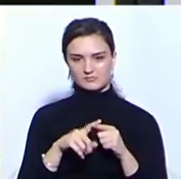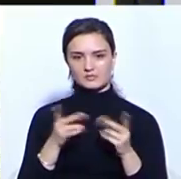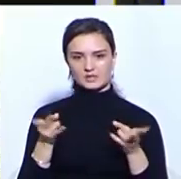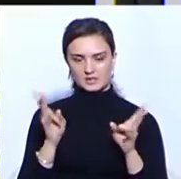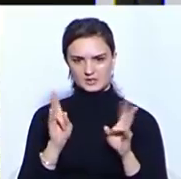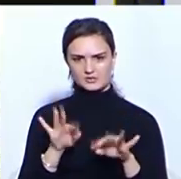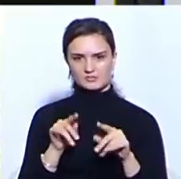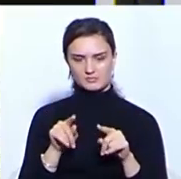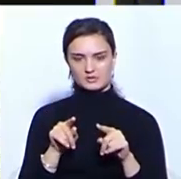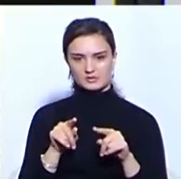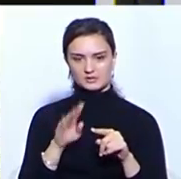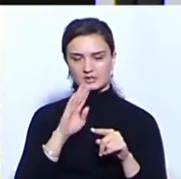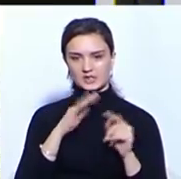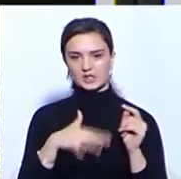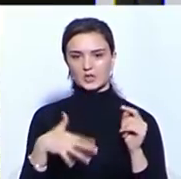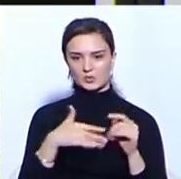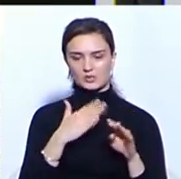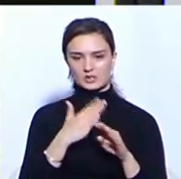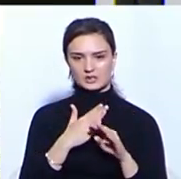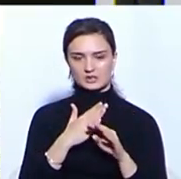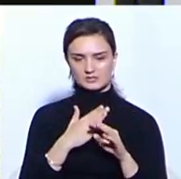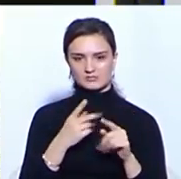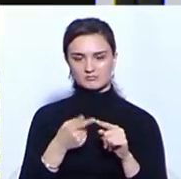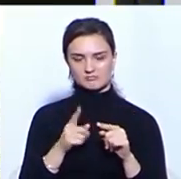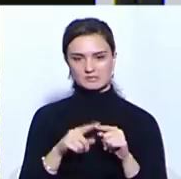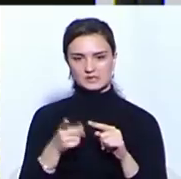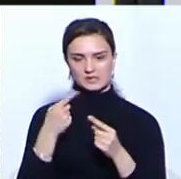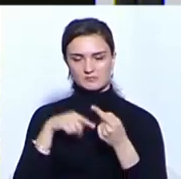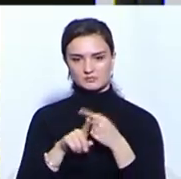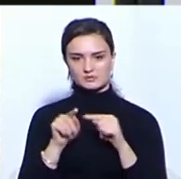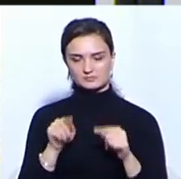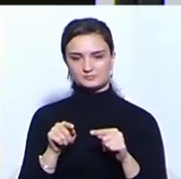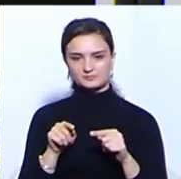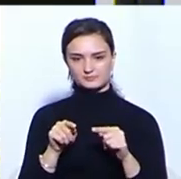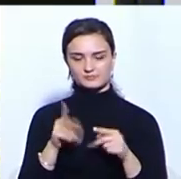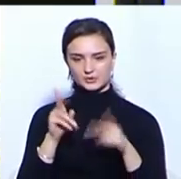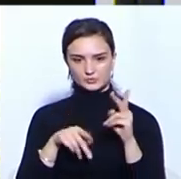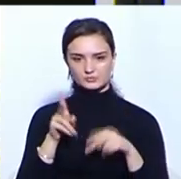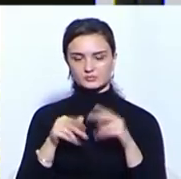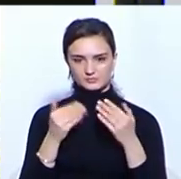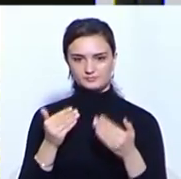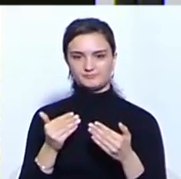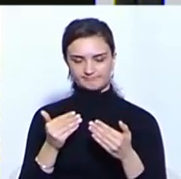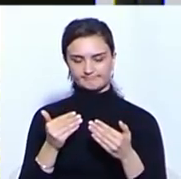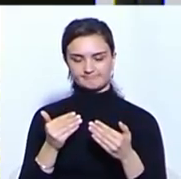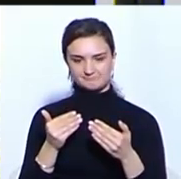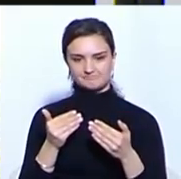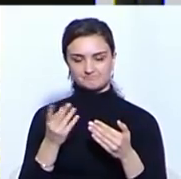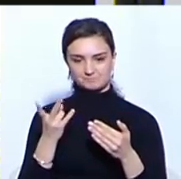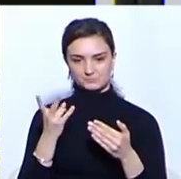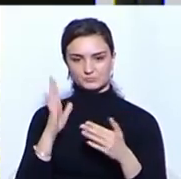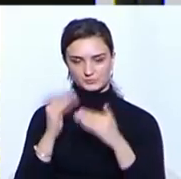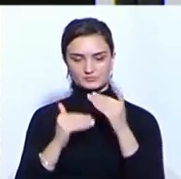დარჩება. გინეკოლოგია არის ქირურგიული დისციპლინა, აქედან გამომდინარე ქირურგია გარკვეულ როლს ითამაშებს,